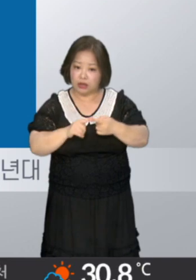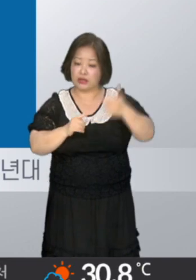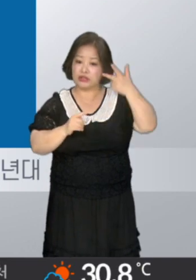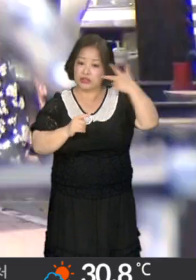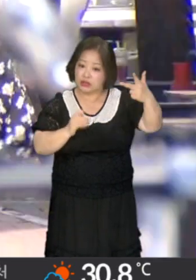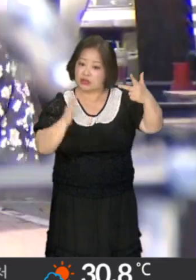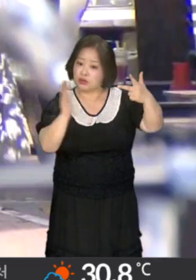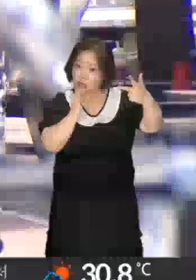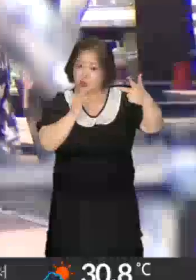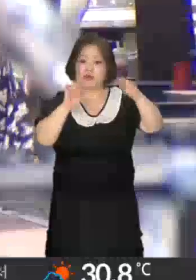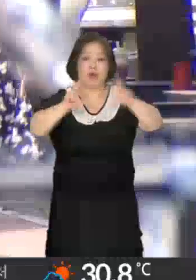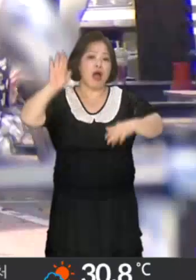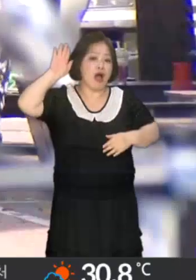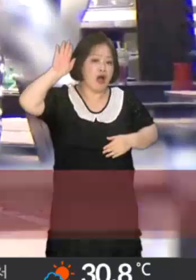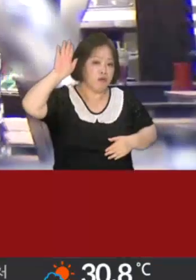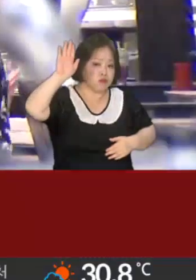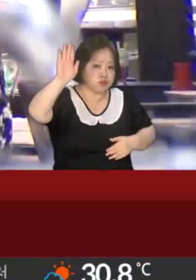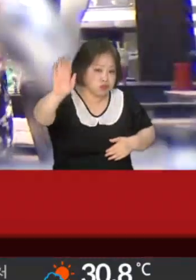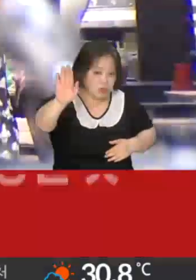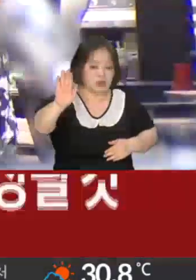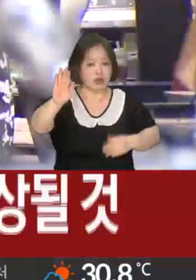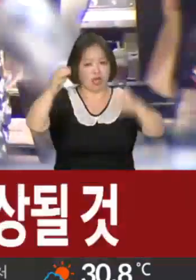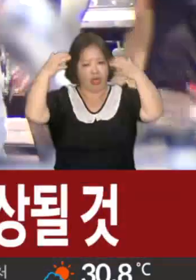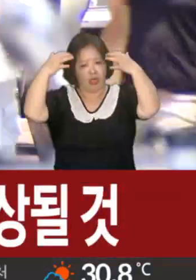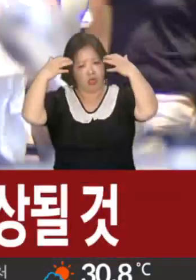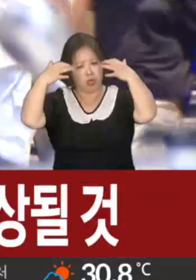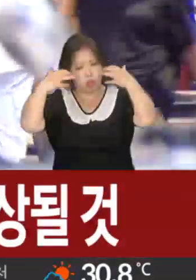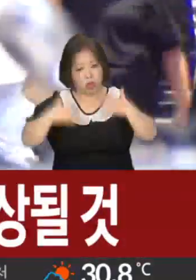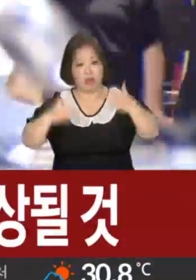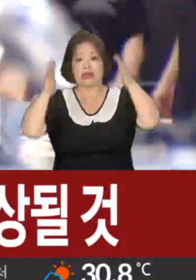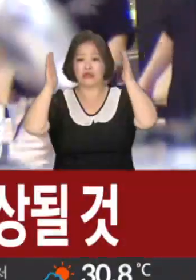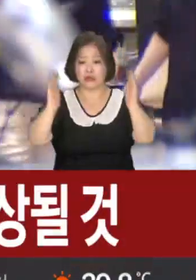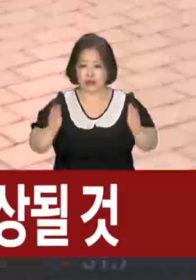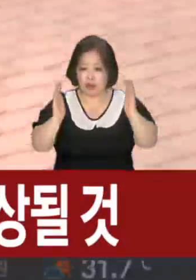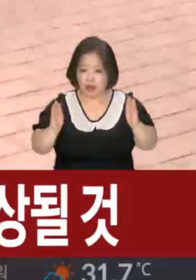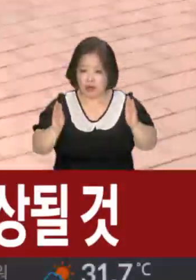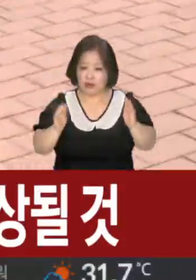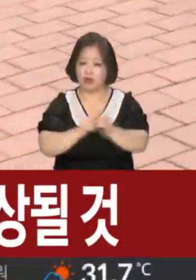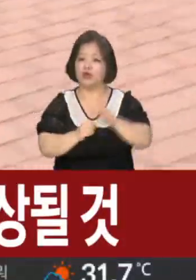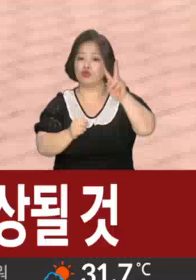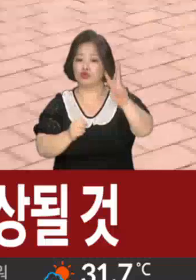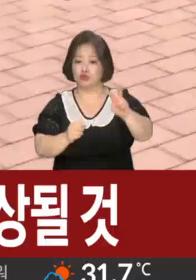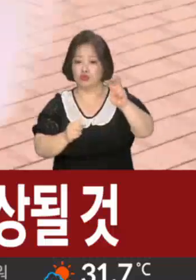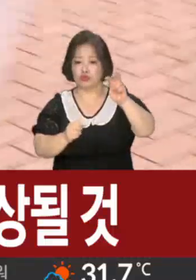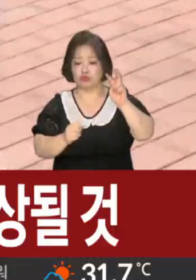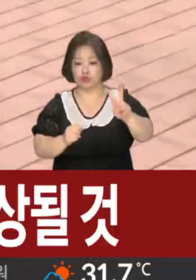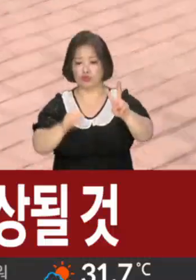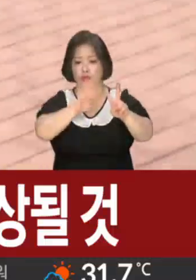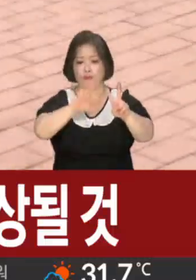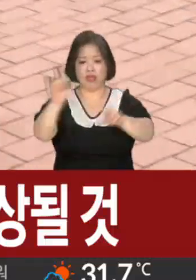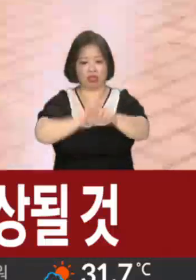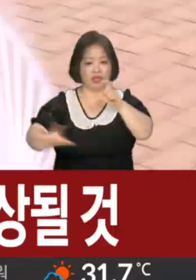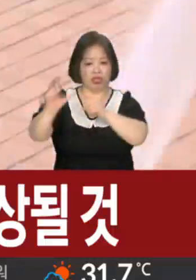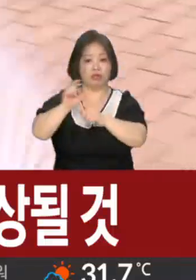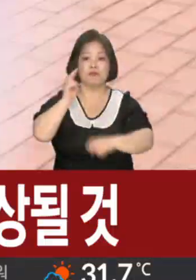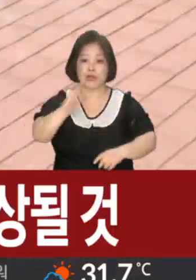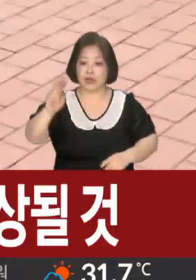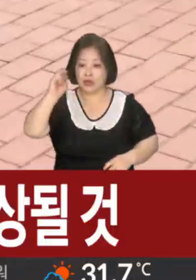증가합니다. 특히 극한 열 스트레스의 지속기간은 지금보다 22배나 늘어날 전망입니다.